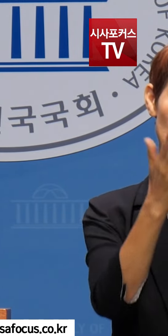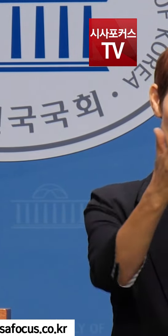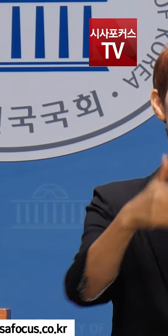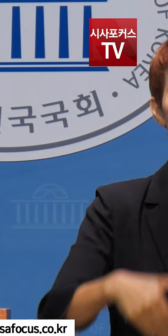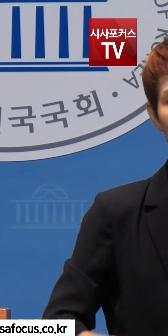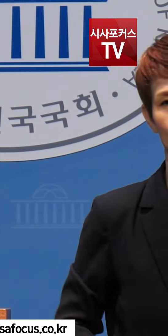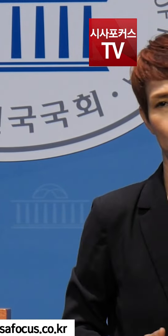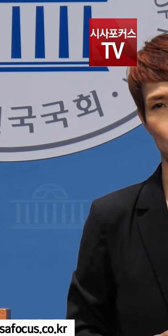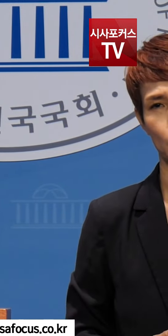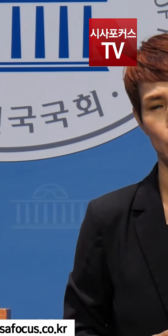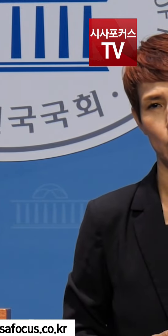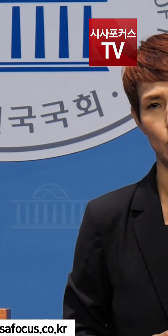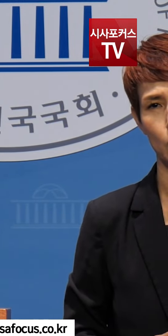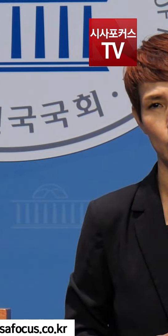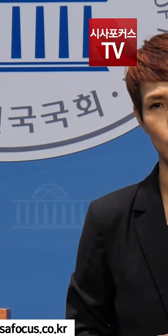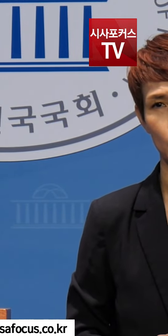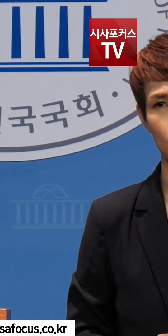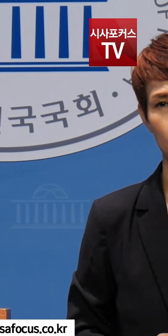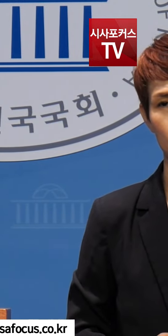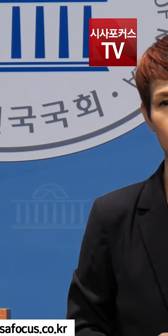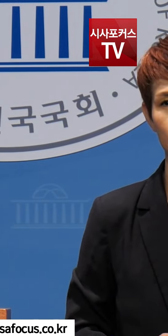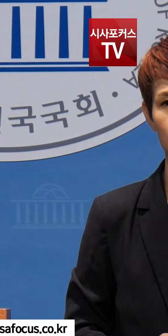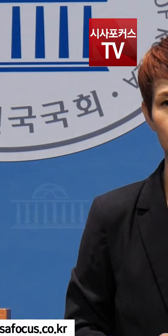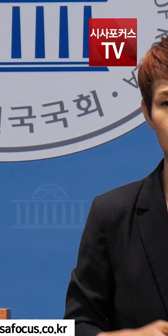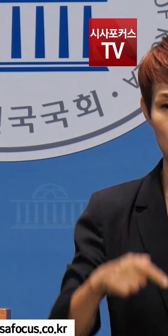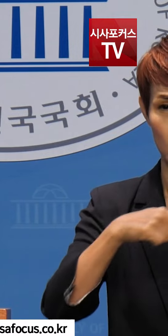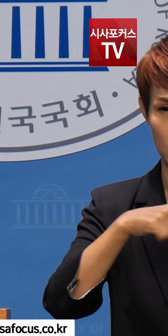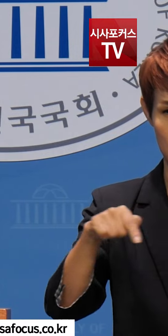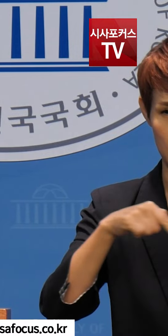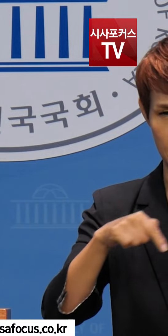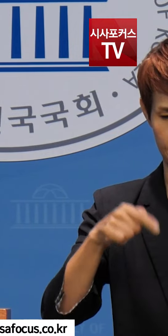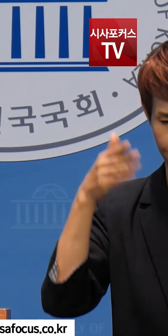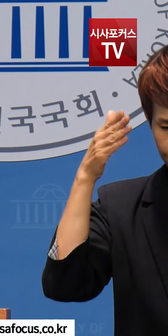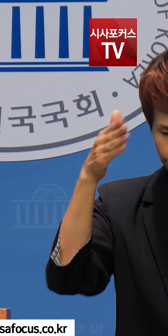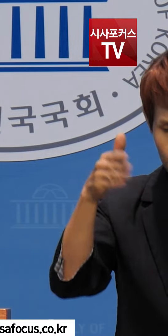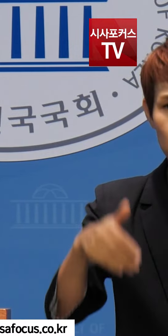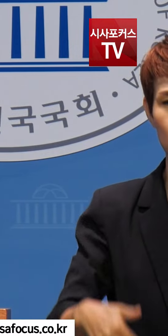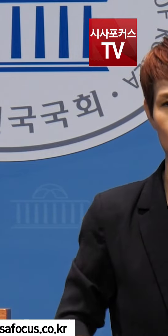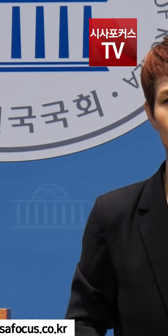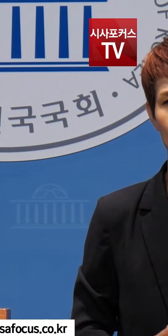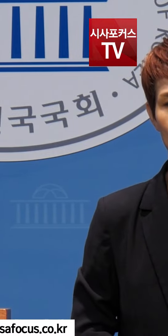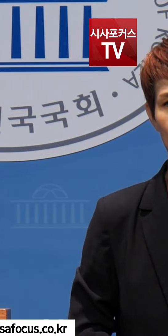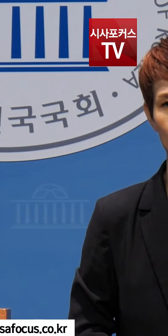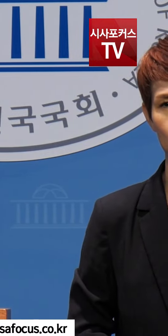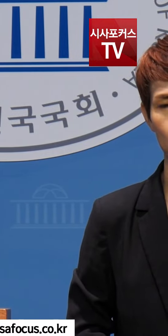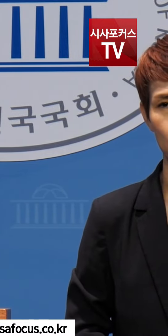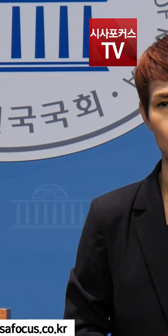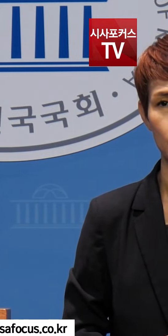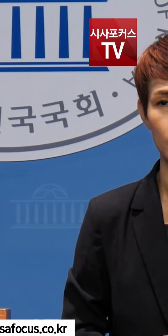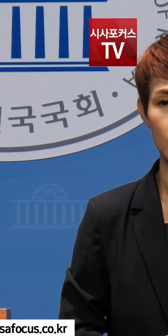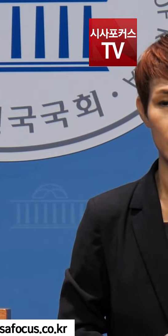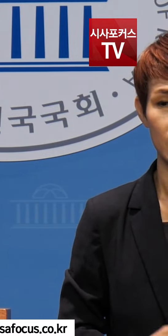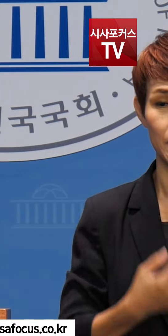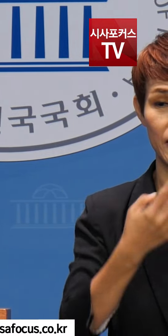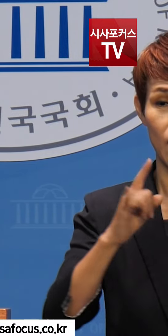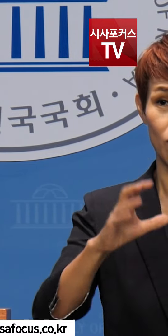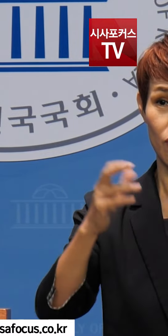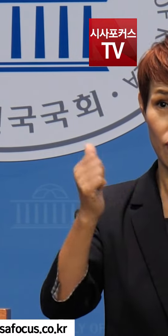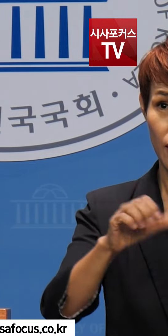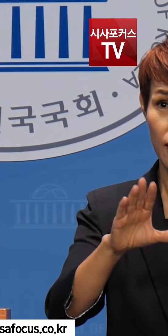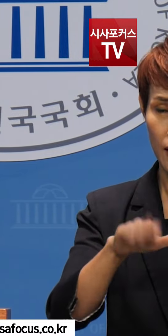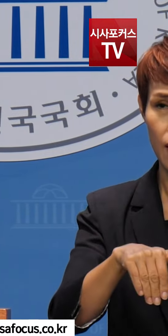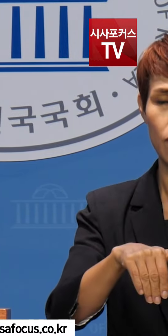국태민안이라는 정치의 본령을 놓치지 말아야 합니다. 22대 국회 들어 처음으로